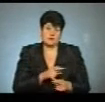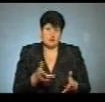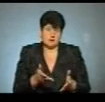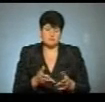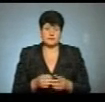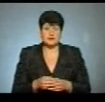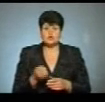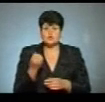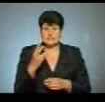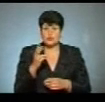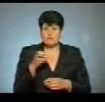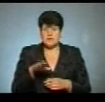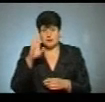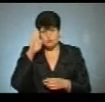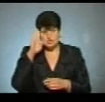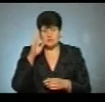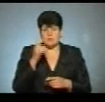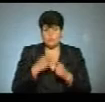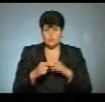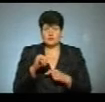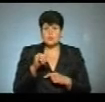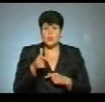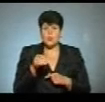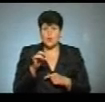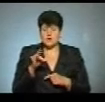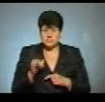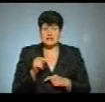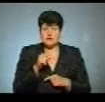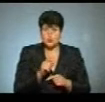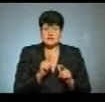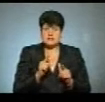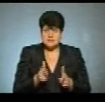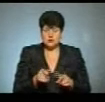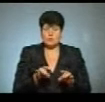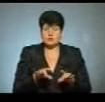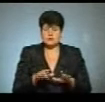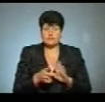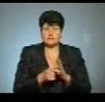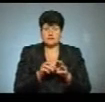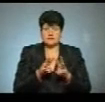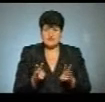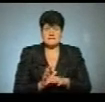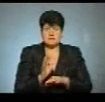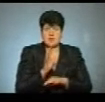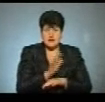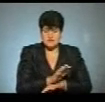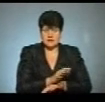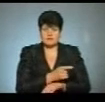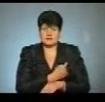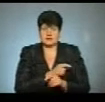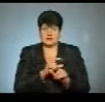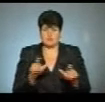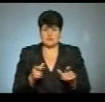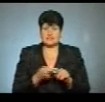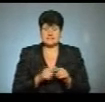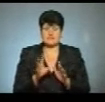Чоловік 14 квітня повернувся з Угорщини та його, згідно з постановою Кабміну, відправили на обсервацію до лікарні. Поліцейські внесли